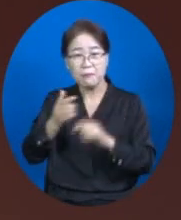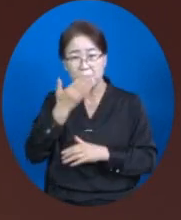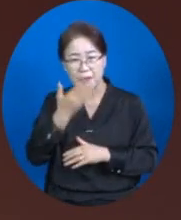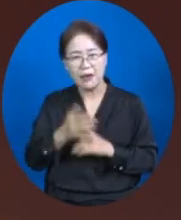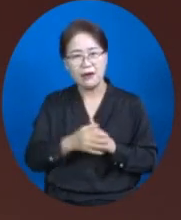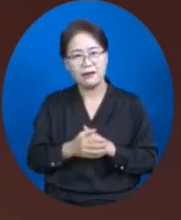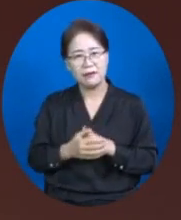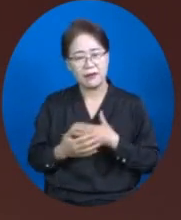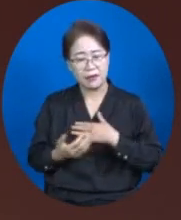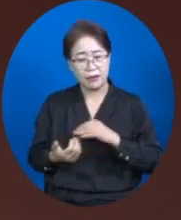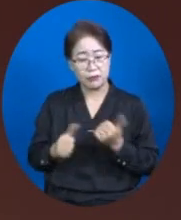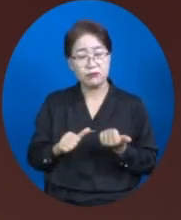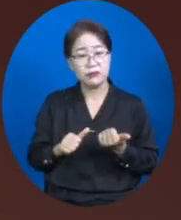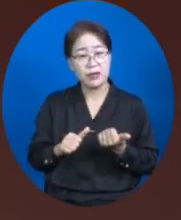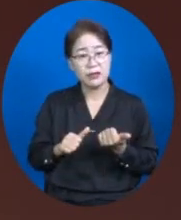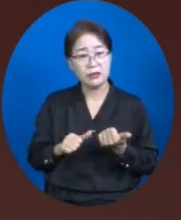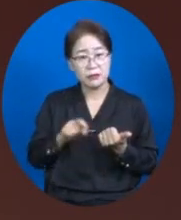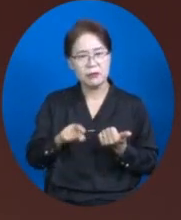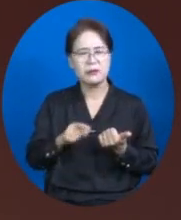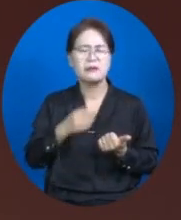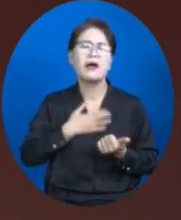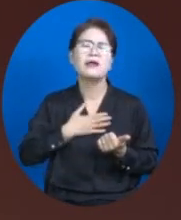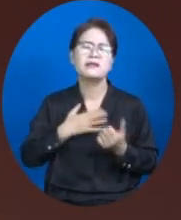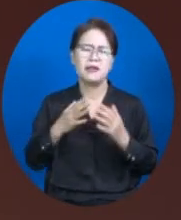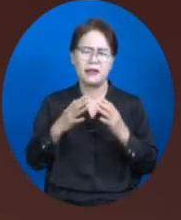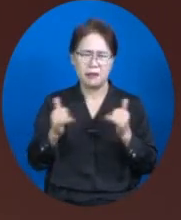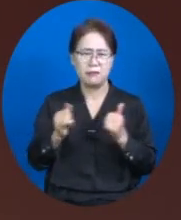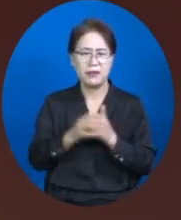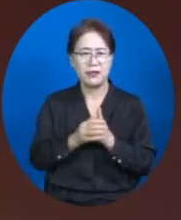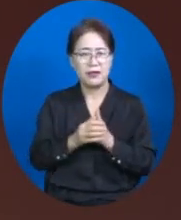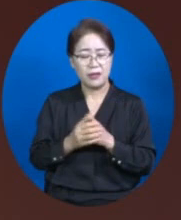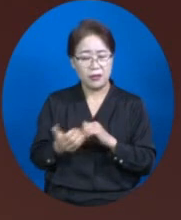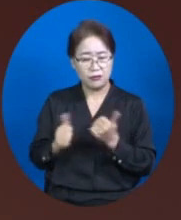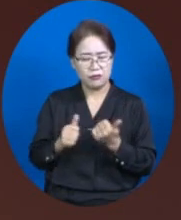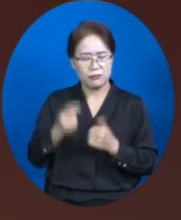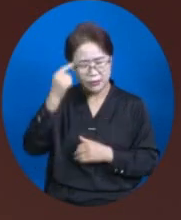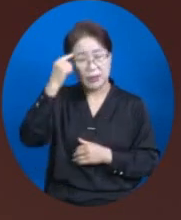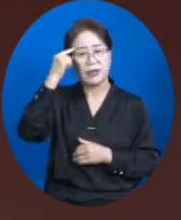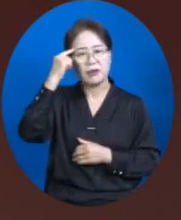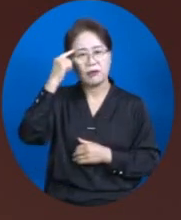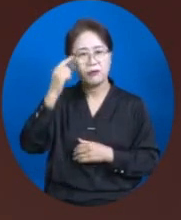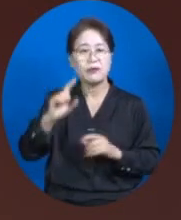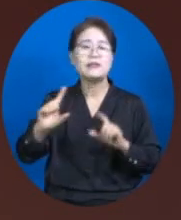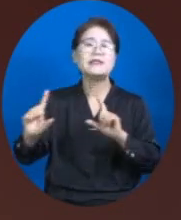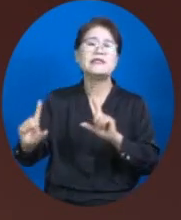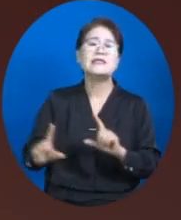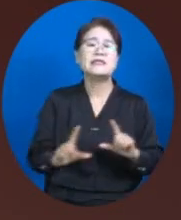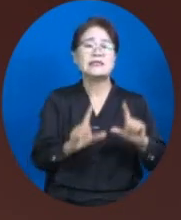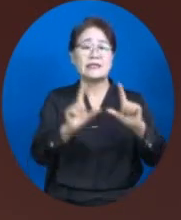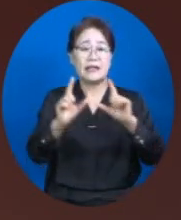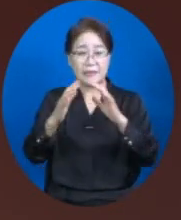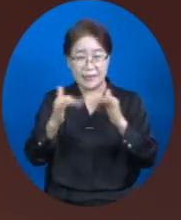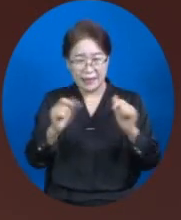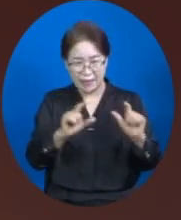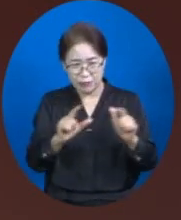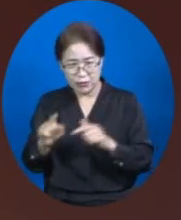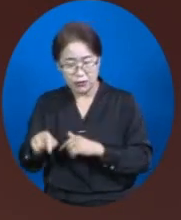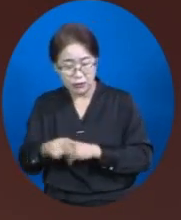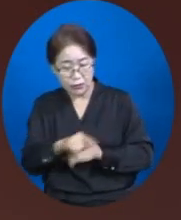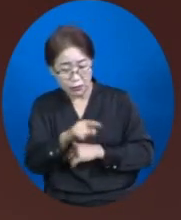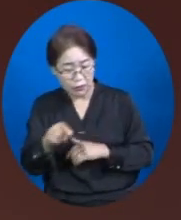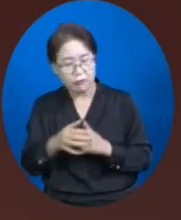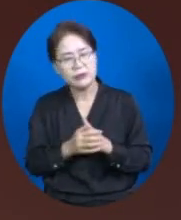내가 죽는다는 사실을 아는 사람이 나의 죽음을 깨닫고 살아가는 사람입니다 여러분